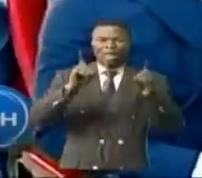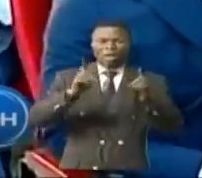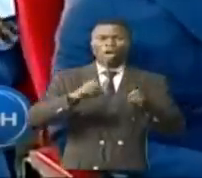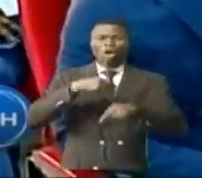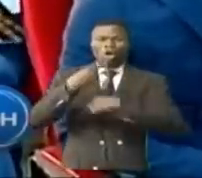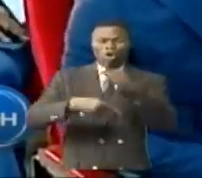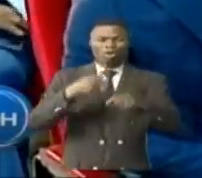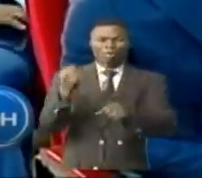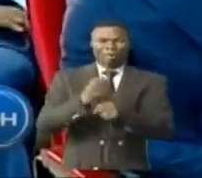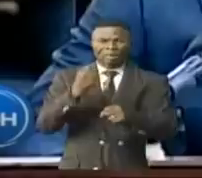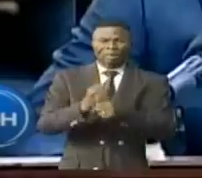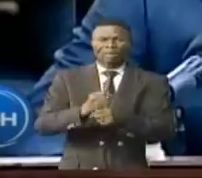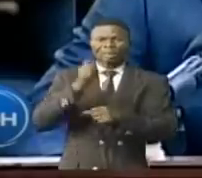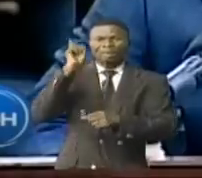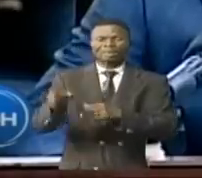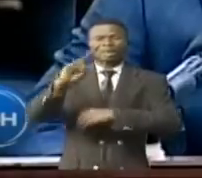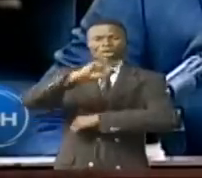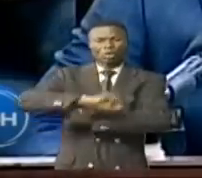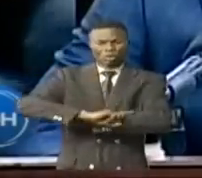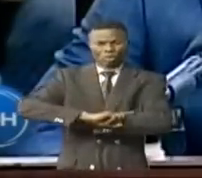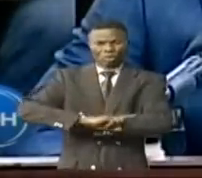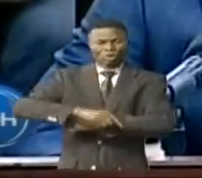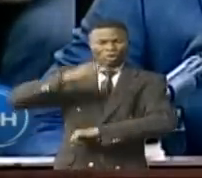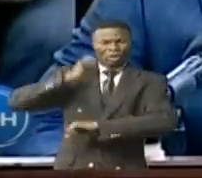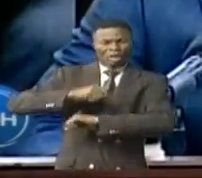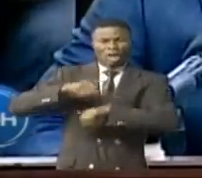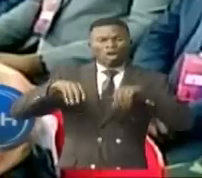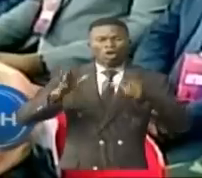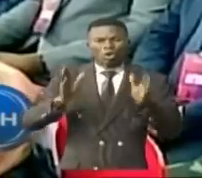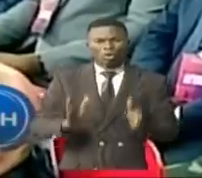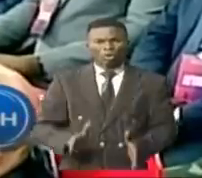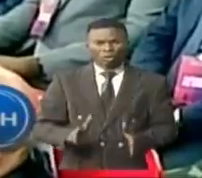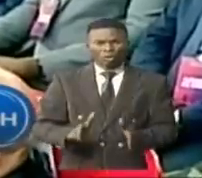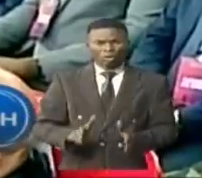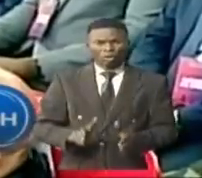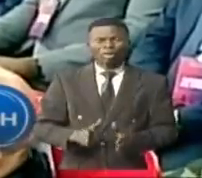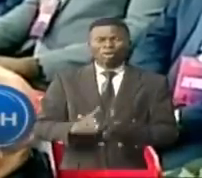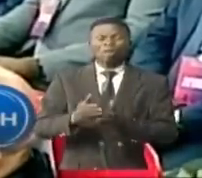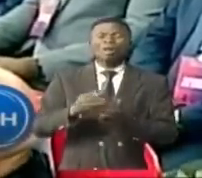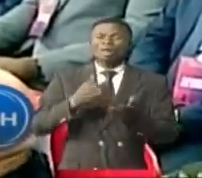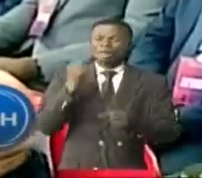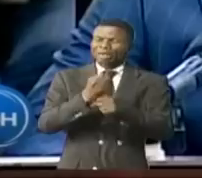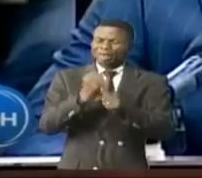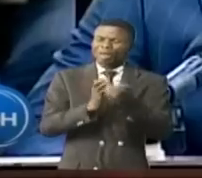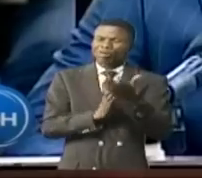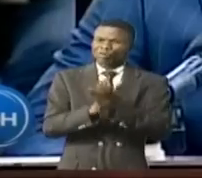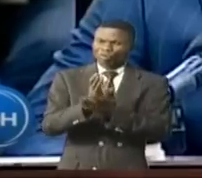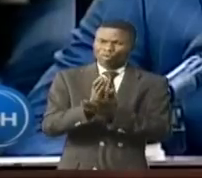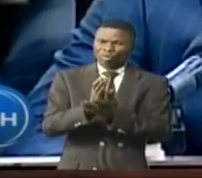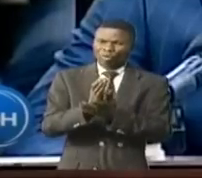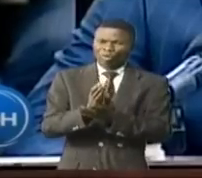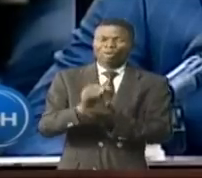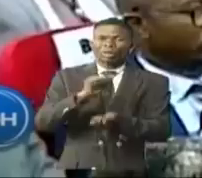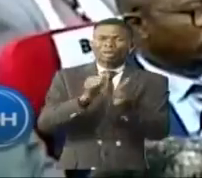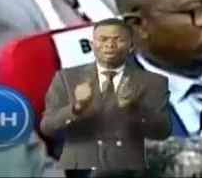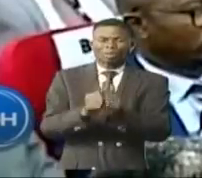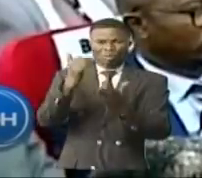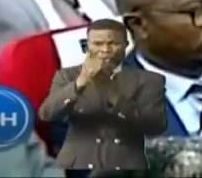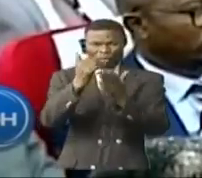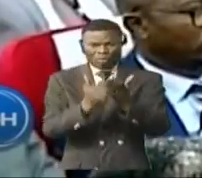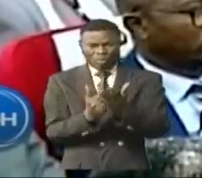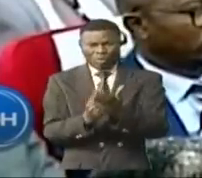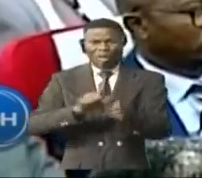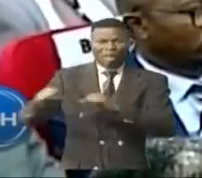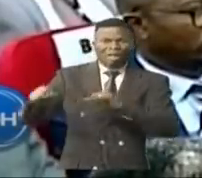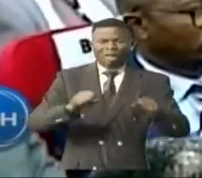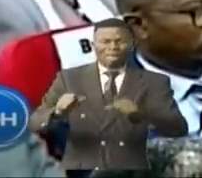lancement des travaux des 100 jours. La justice congolaise présente un visage peu reluisant. Il faut lui administrer une thérapeutique